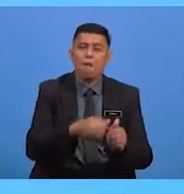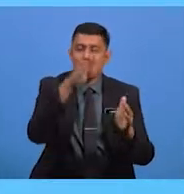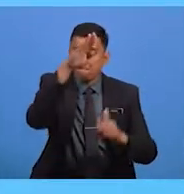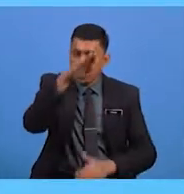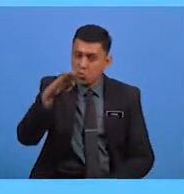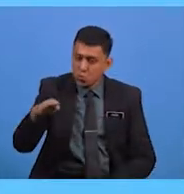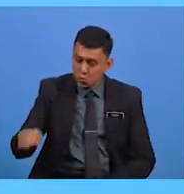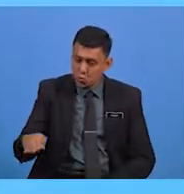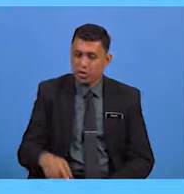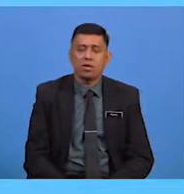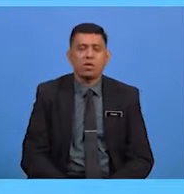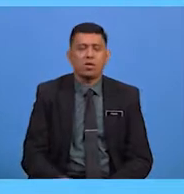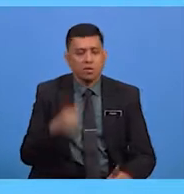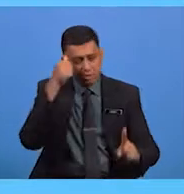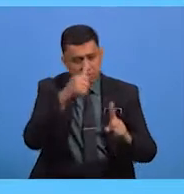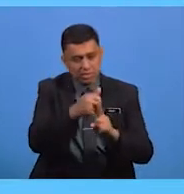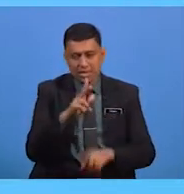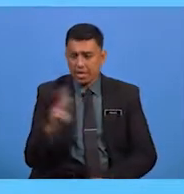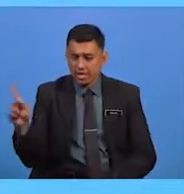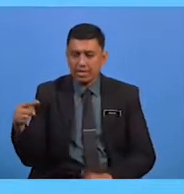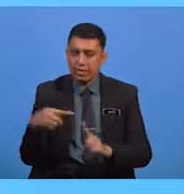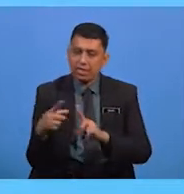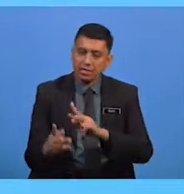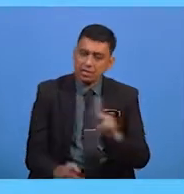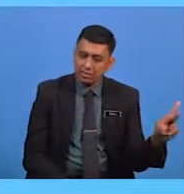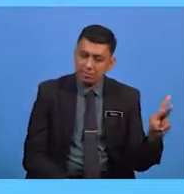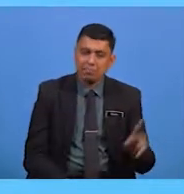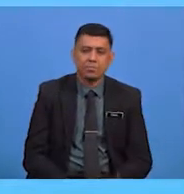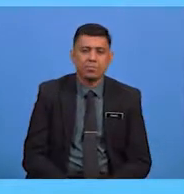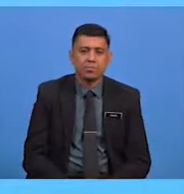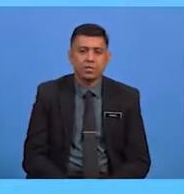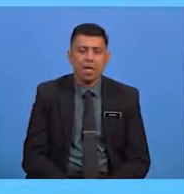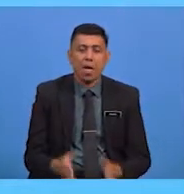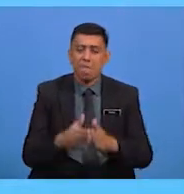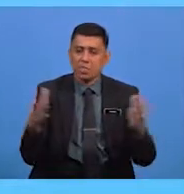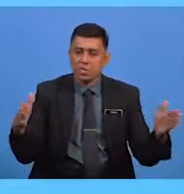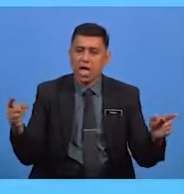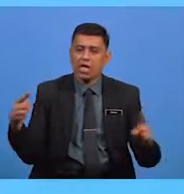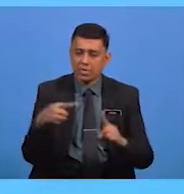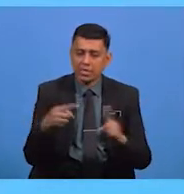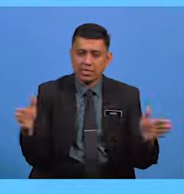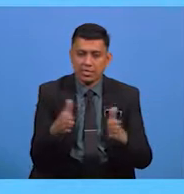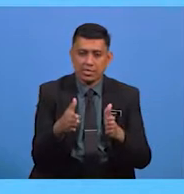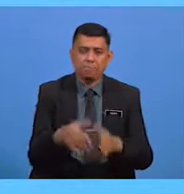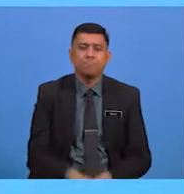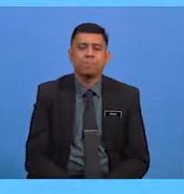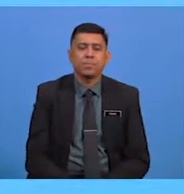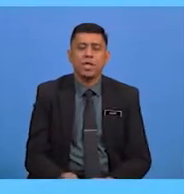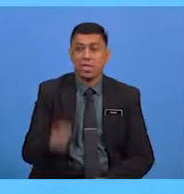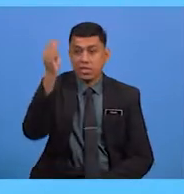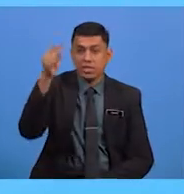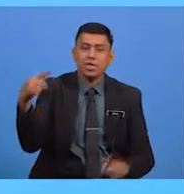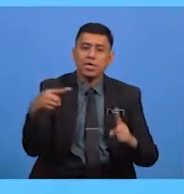menurun dari arah kanan ke kiri atau daripada saiz besar ke kecil ataupun daripada tinggi